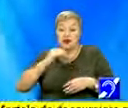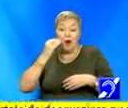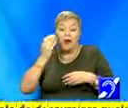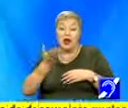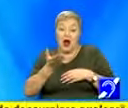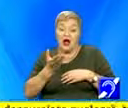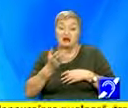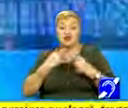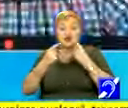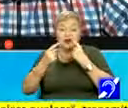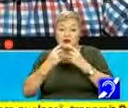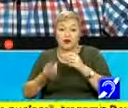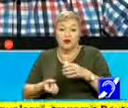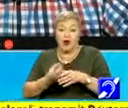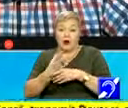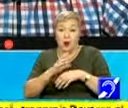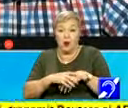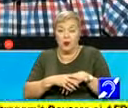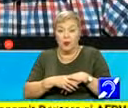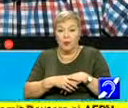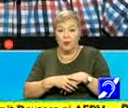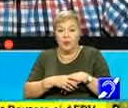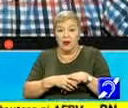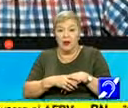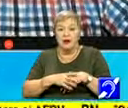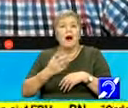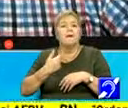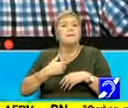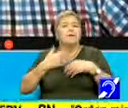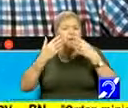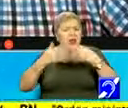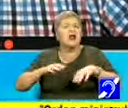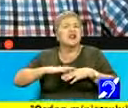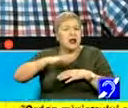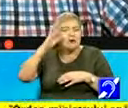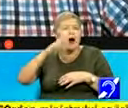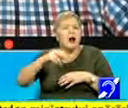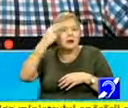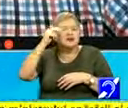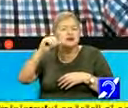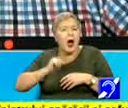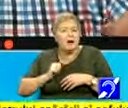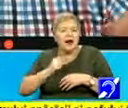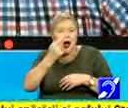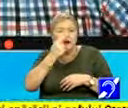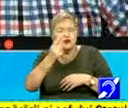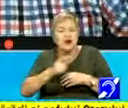Biden. Vior, am întors la tine. Cât de mari sunt pierderile anunțate de armata rusă, de fapt?